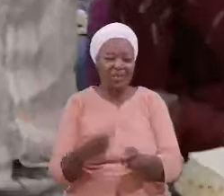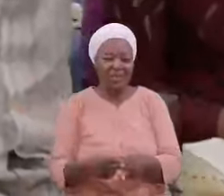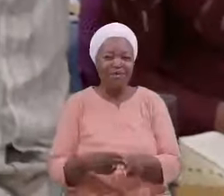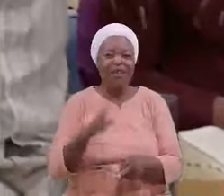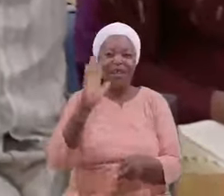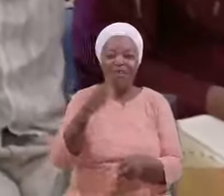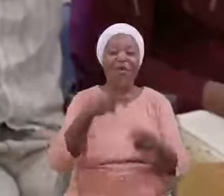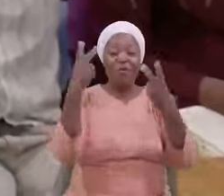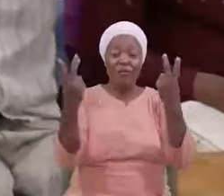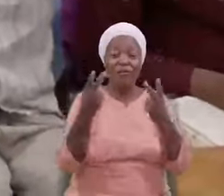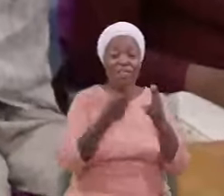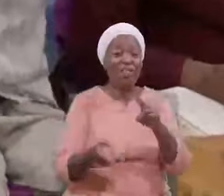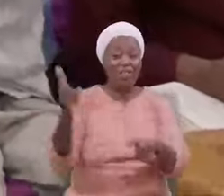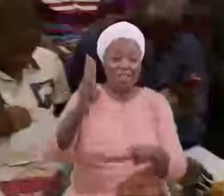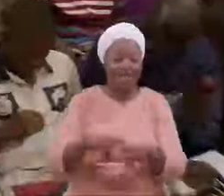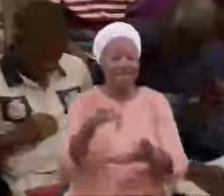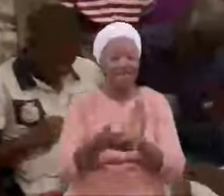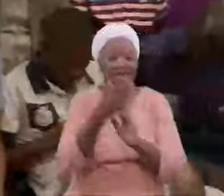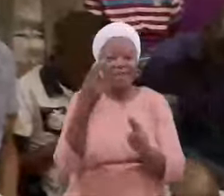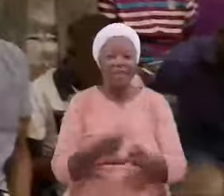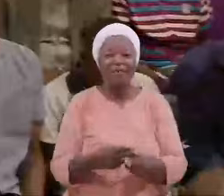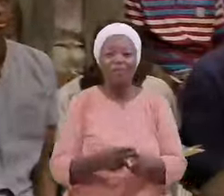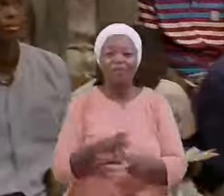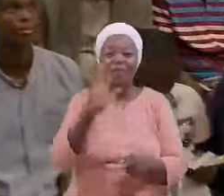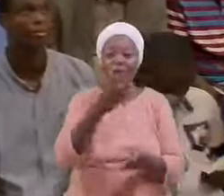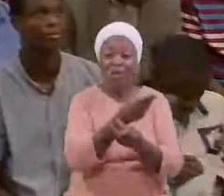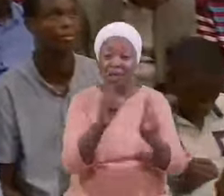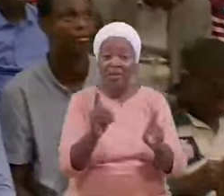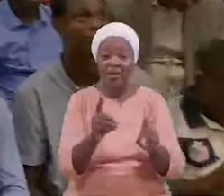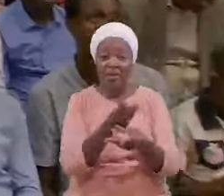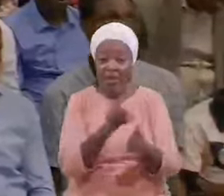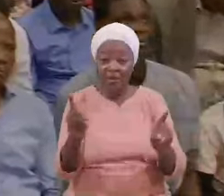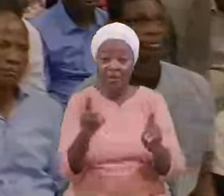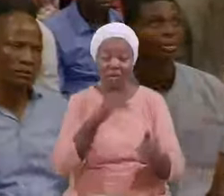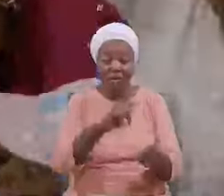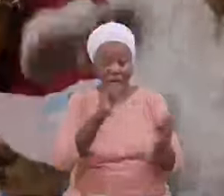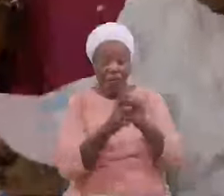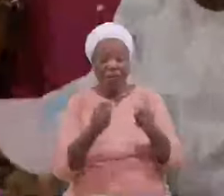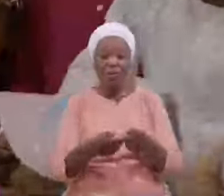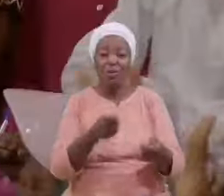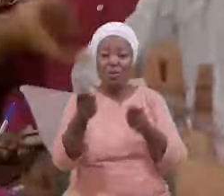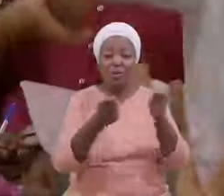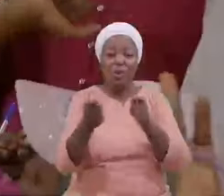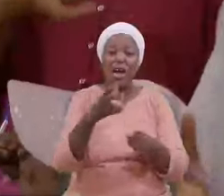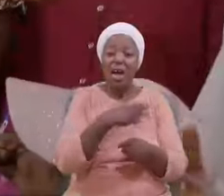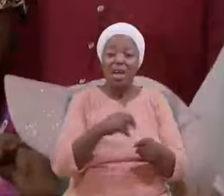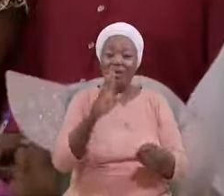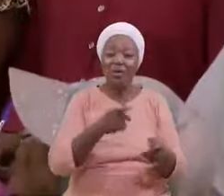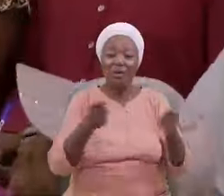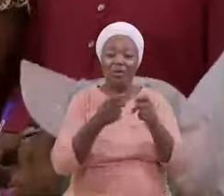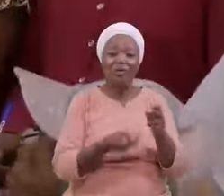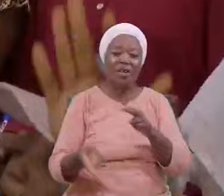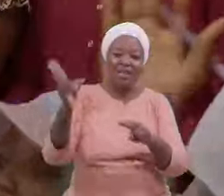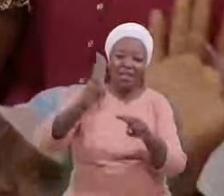se multiplier. Votre délivrance va se changer en domination. Votre domination va se